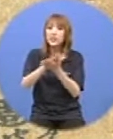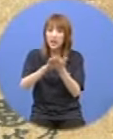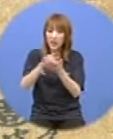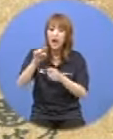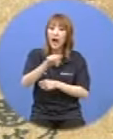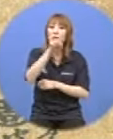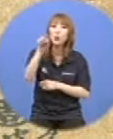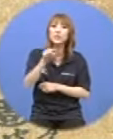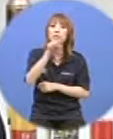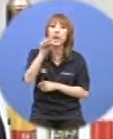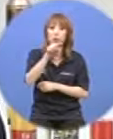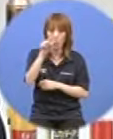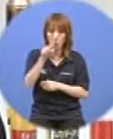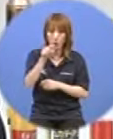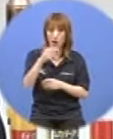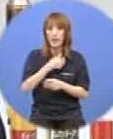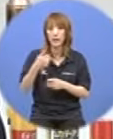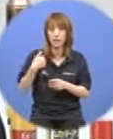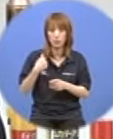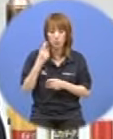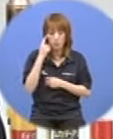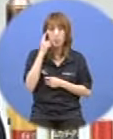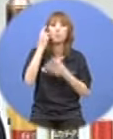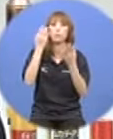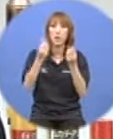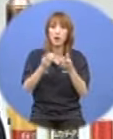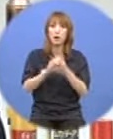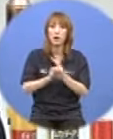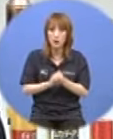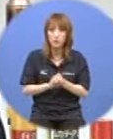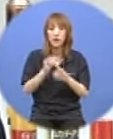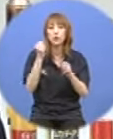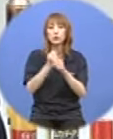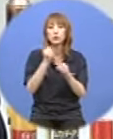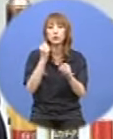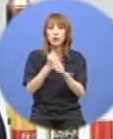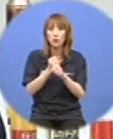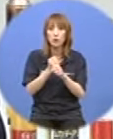けです。それで、結局作ったのが、